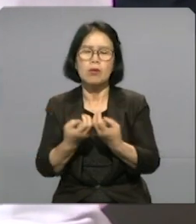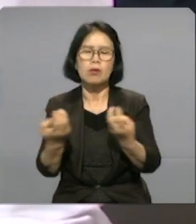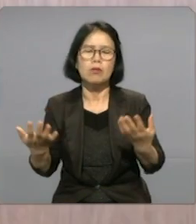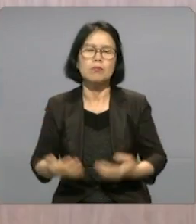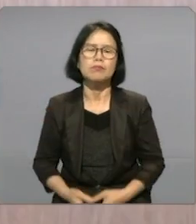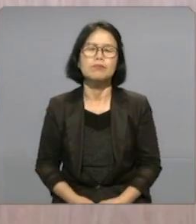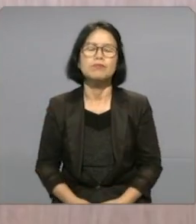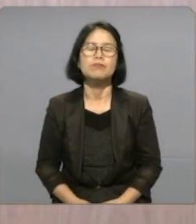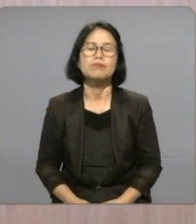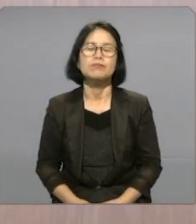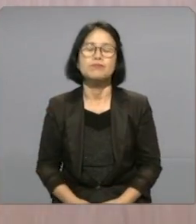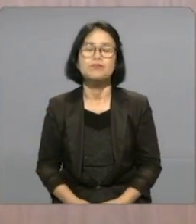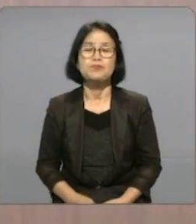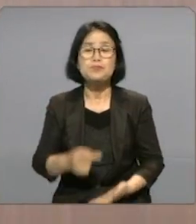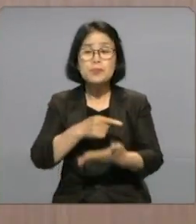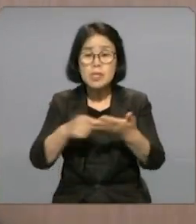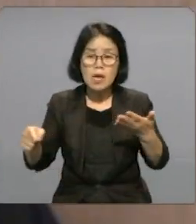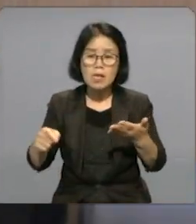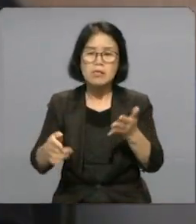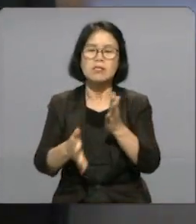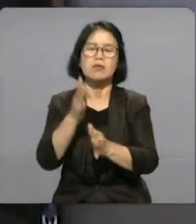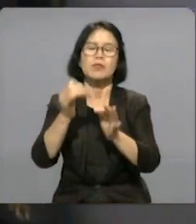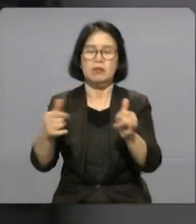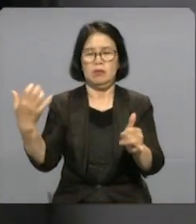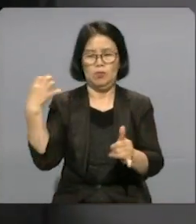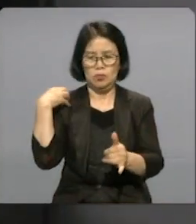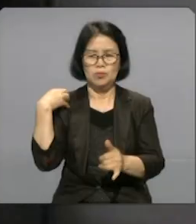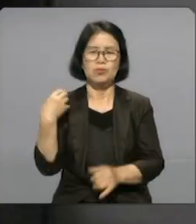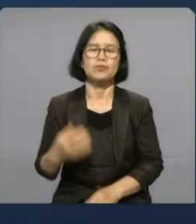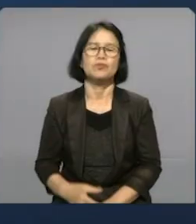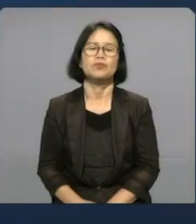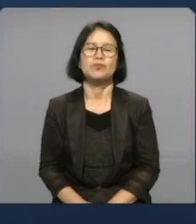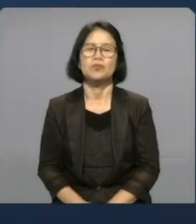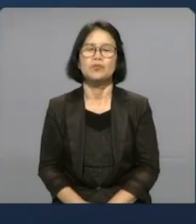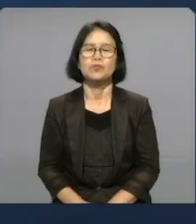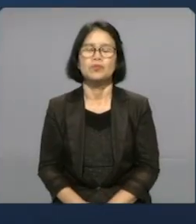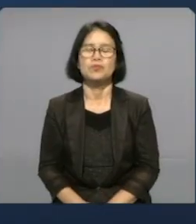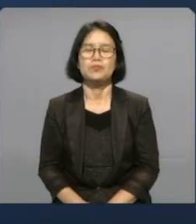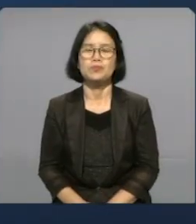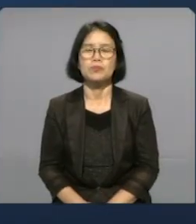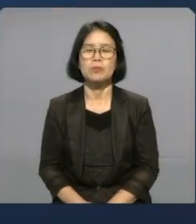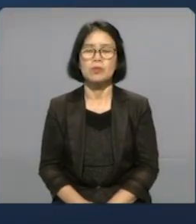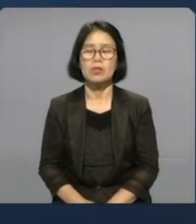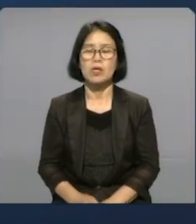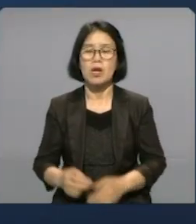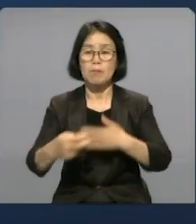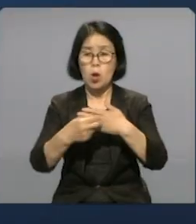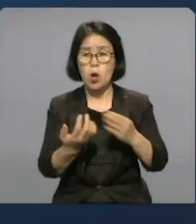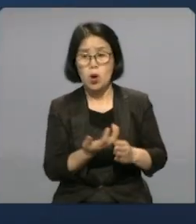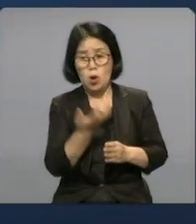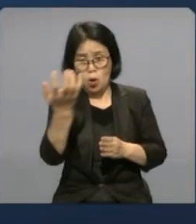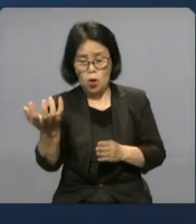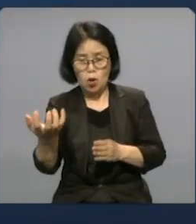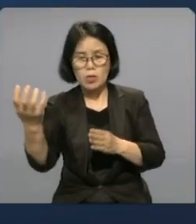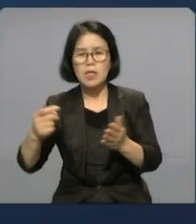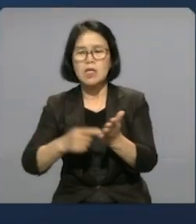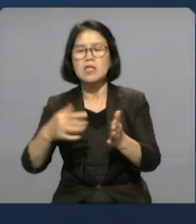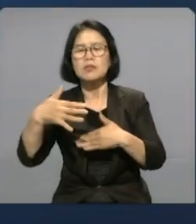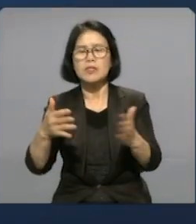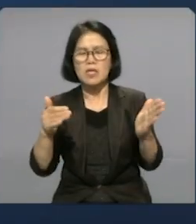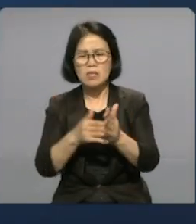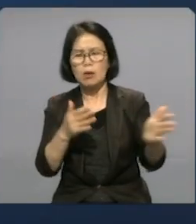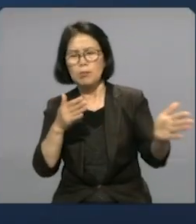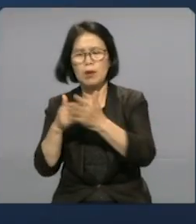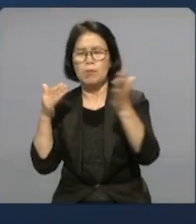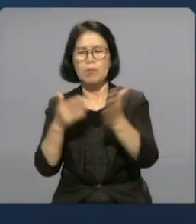모르겠고. 피해는 고스란히 시민들에게 돌아갈 뿐입니다. 이른바 전원 조치, 응급실까지 갔다